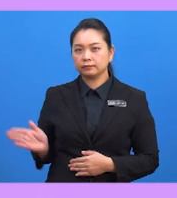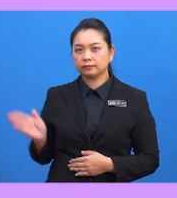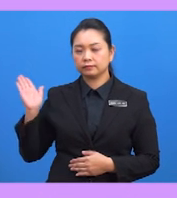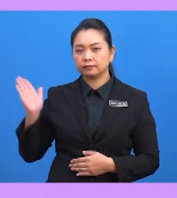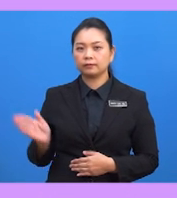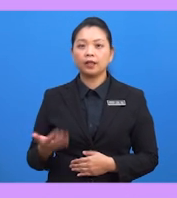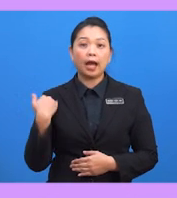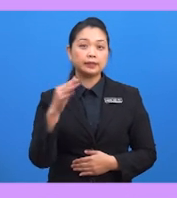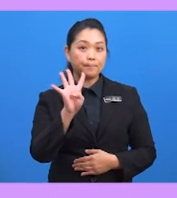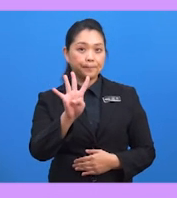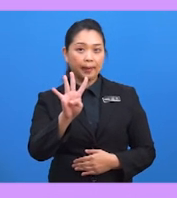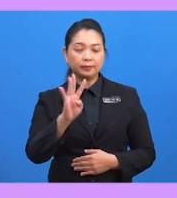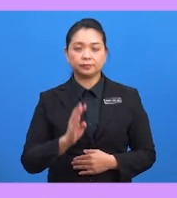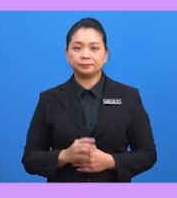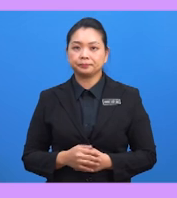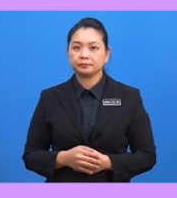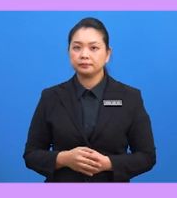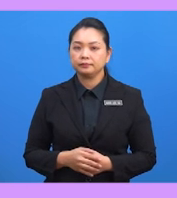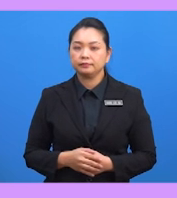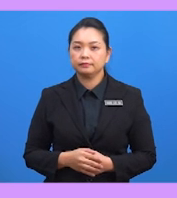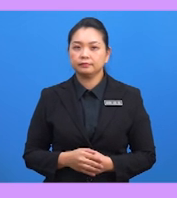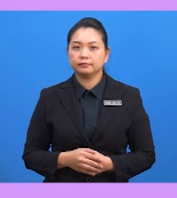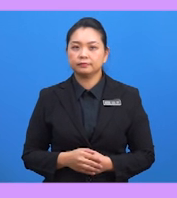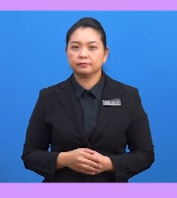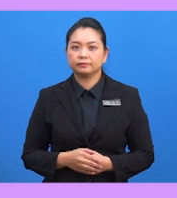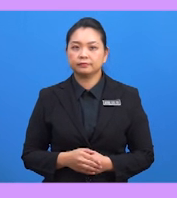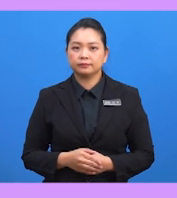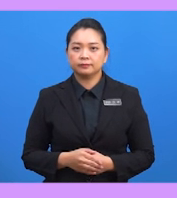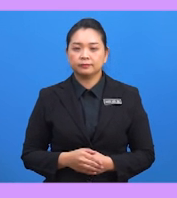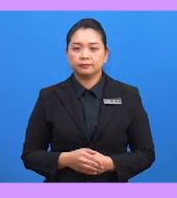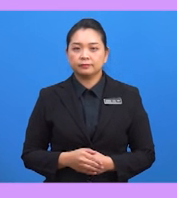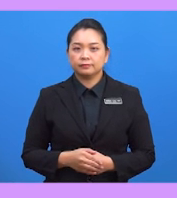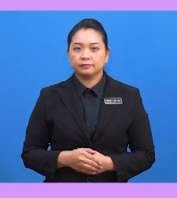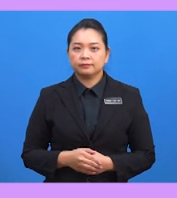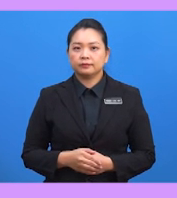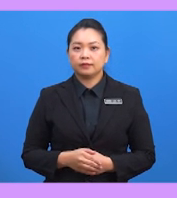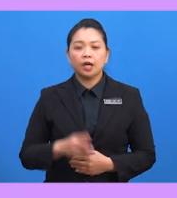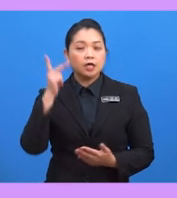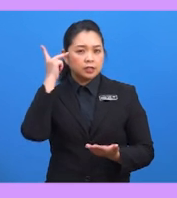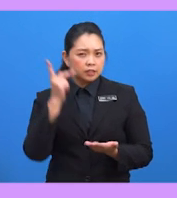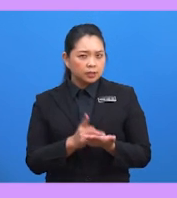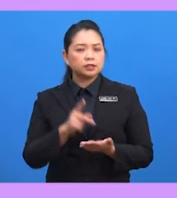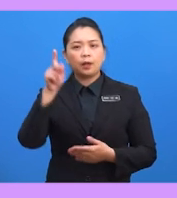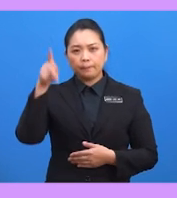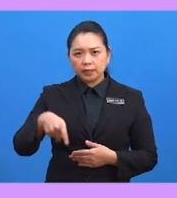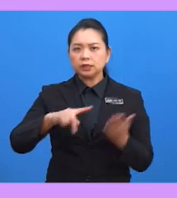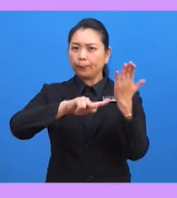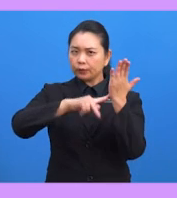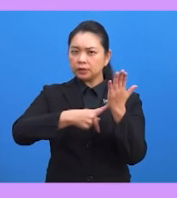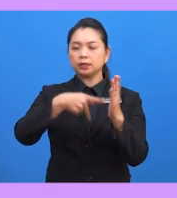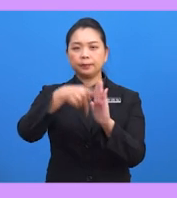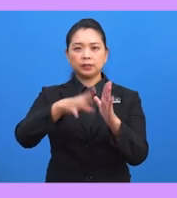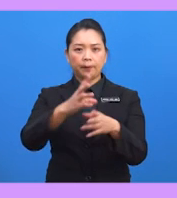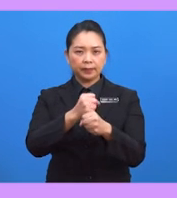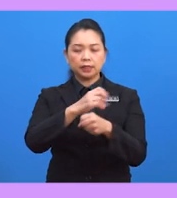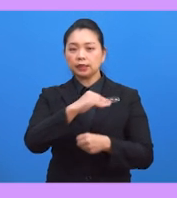4 langkah dalam menyediakan belanjawan peribadi adalah: pertama, kenal pasti punca pendapatan dan